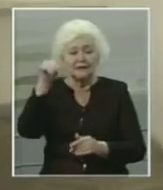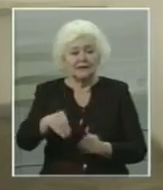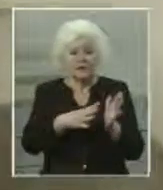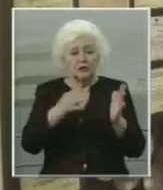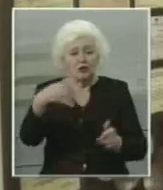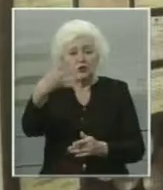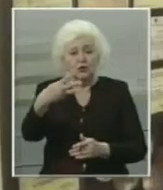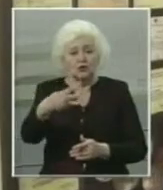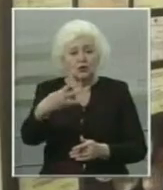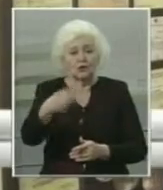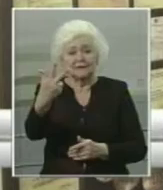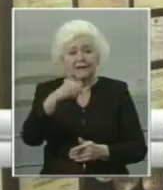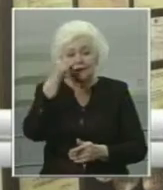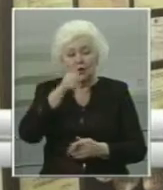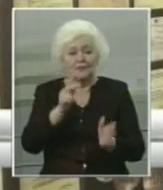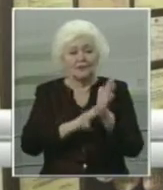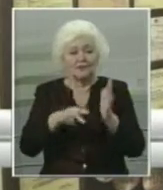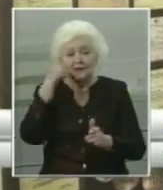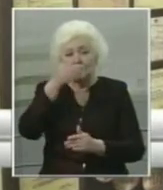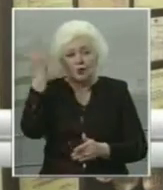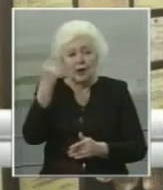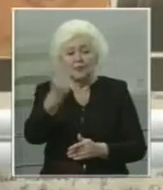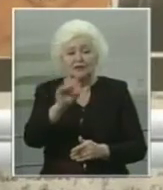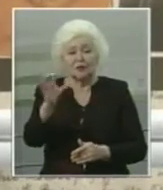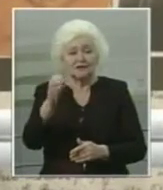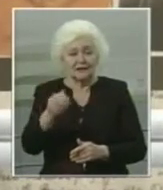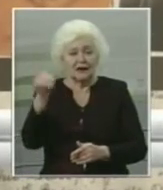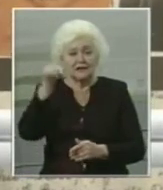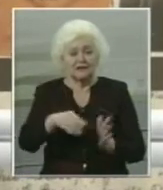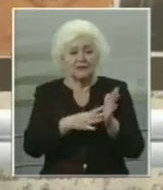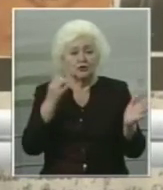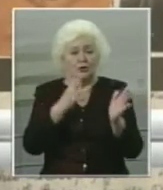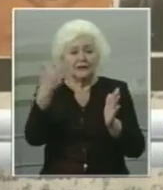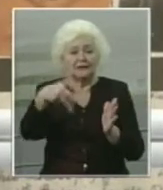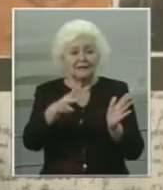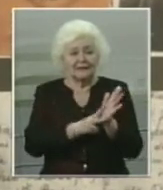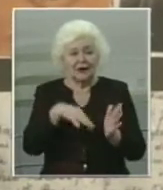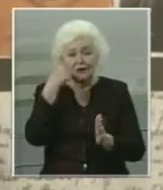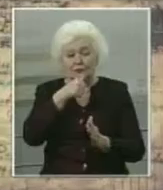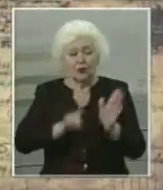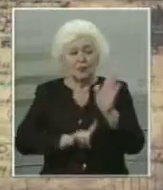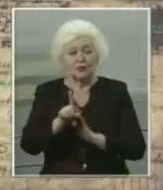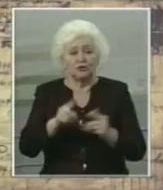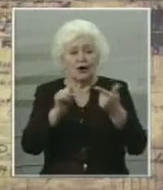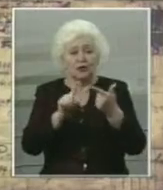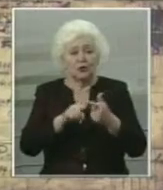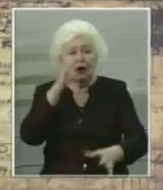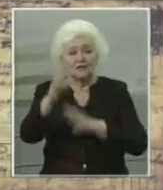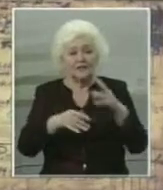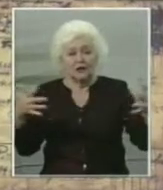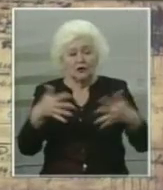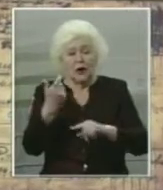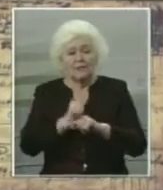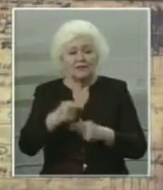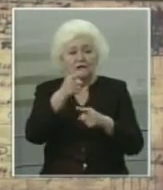1939-1943 років. 80 років тому, 1 вересня 1939 року, почалась Друга світова війна. Більше ніж